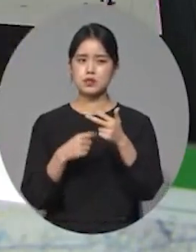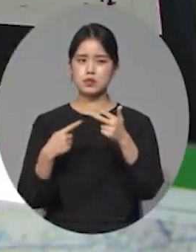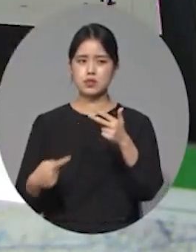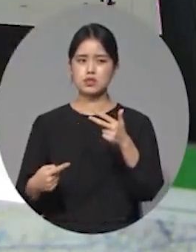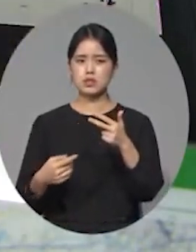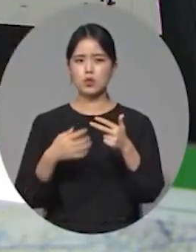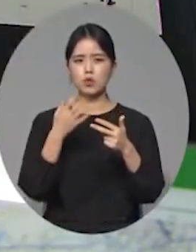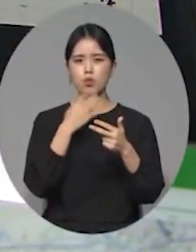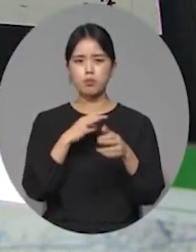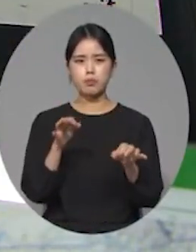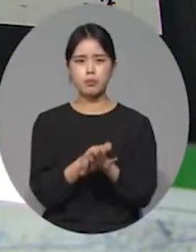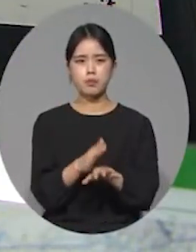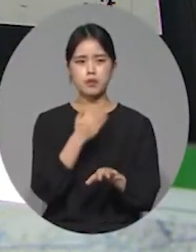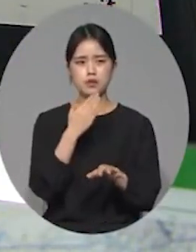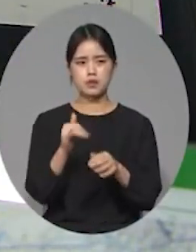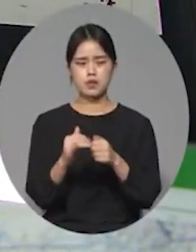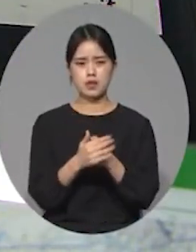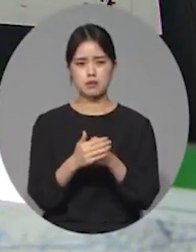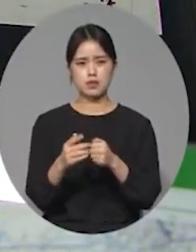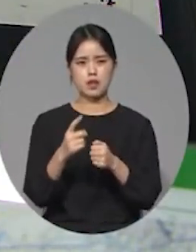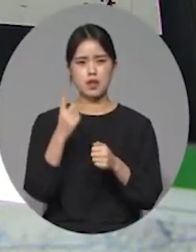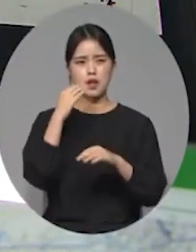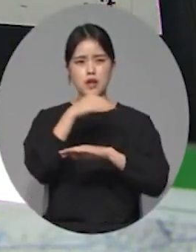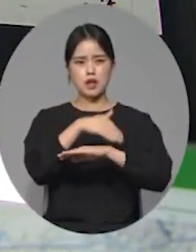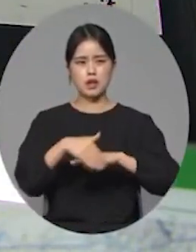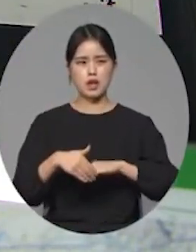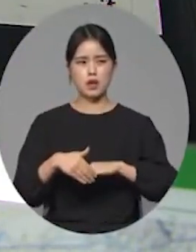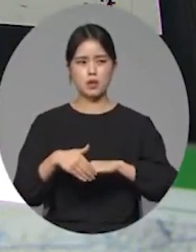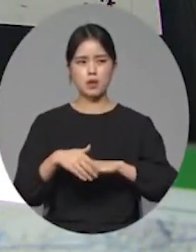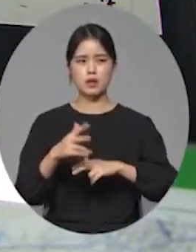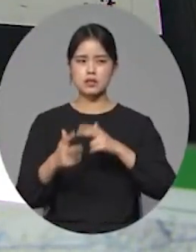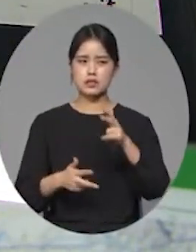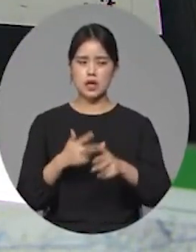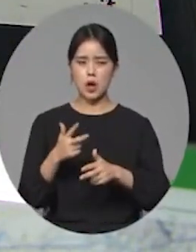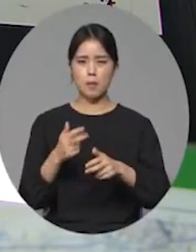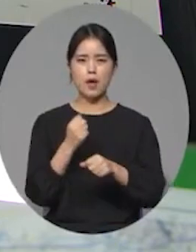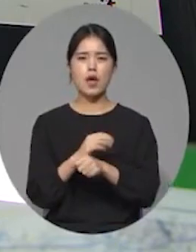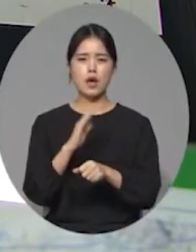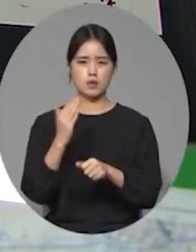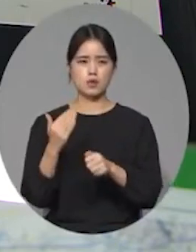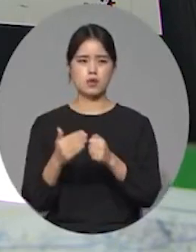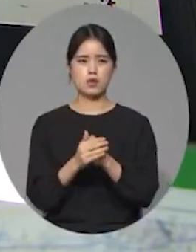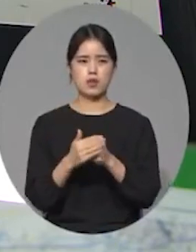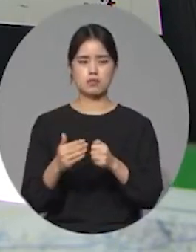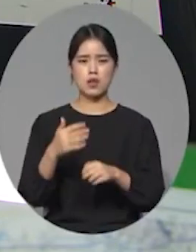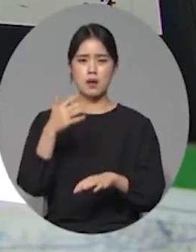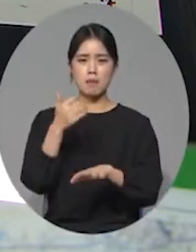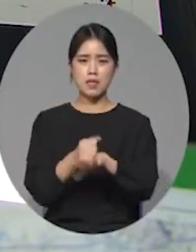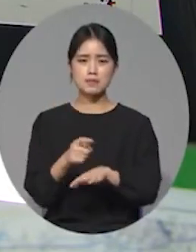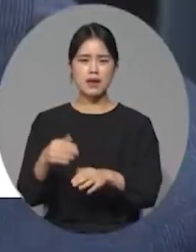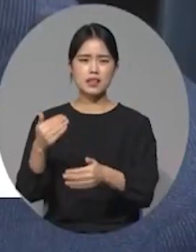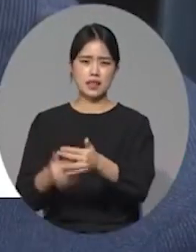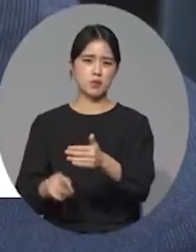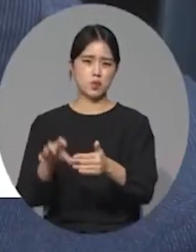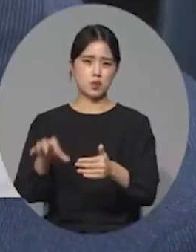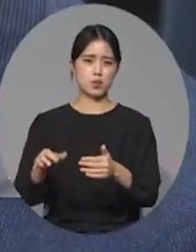저희가 일단 시기인가 고시는 해놓고 사업을 이제 지금 해야 되는 단계예요. 마지막 남은 게 한